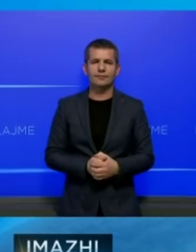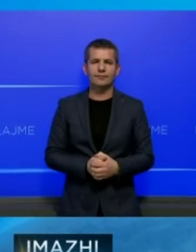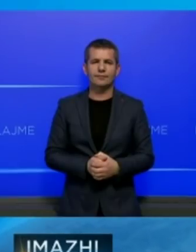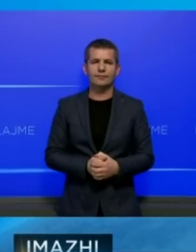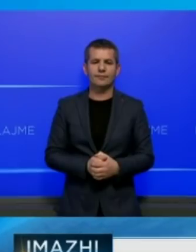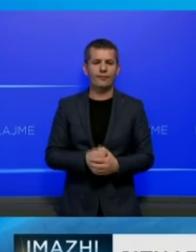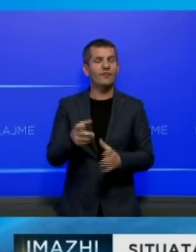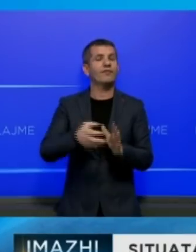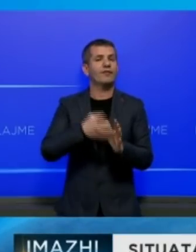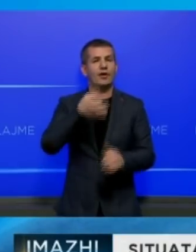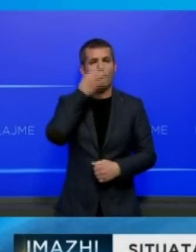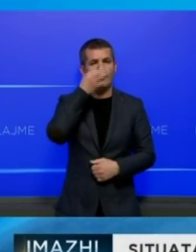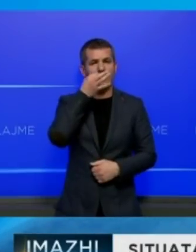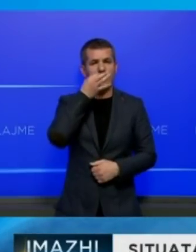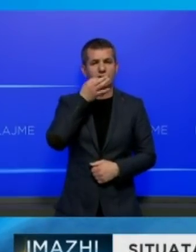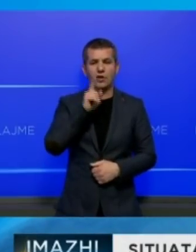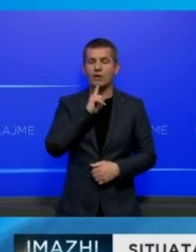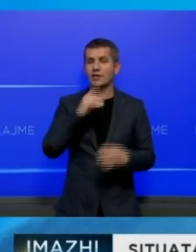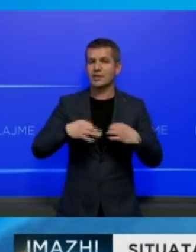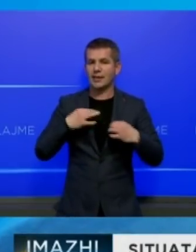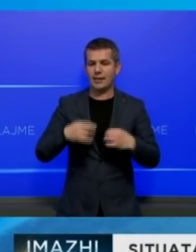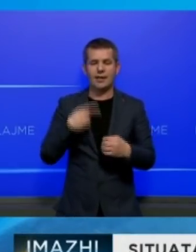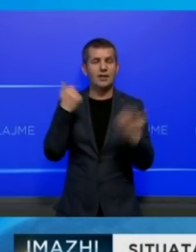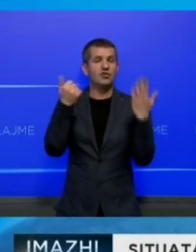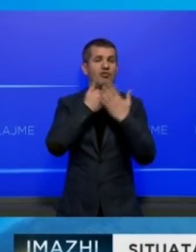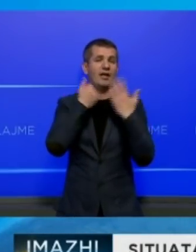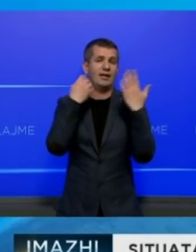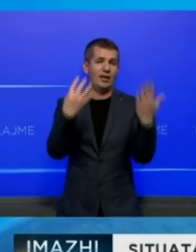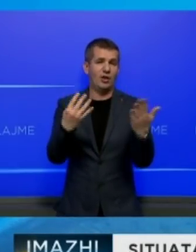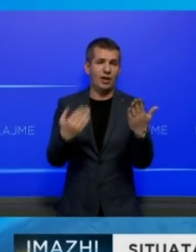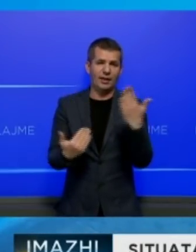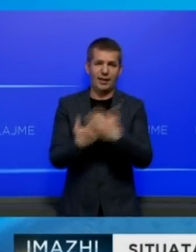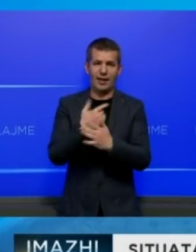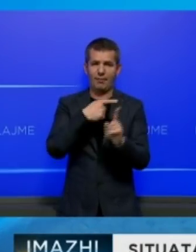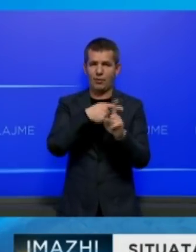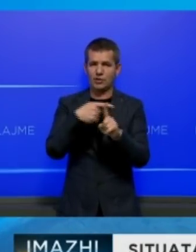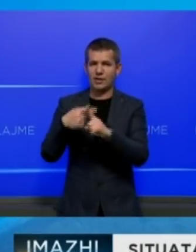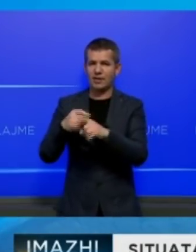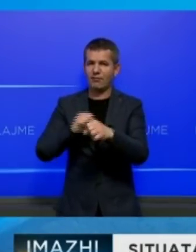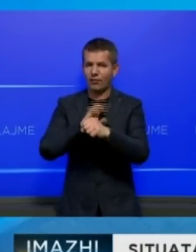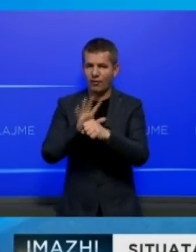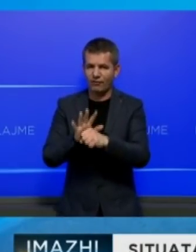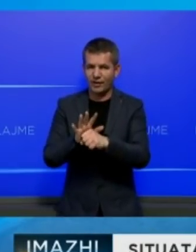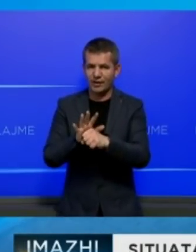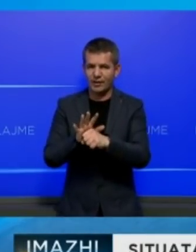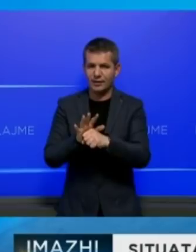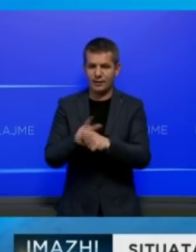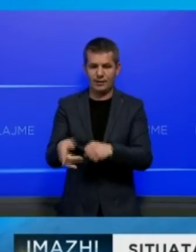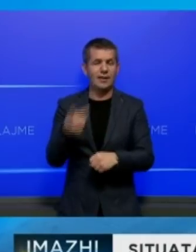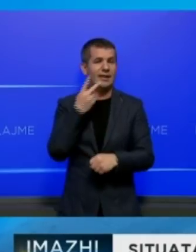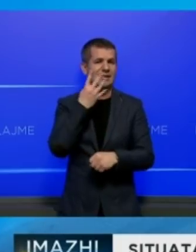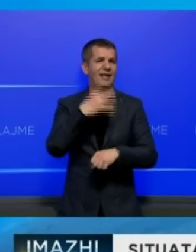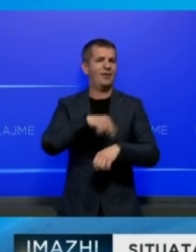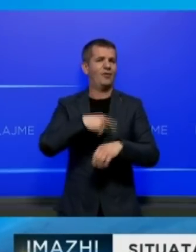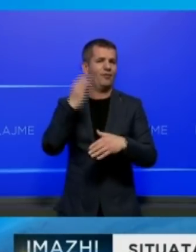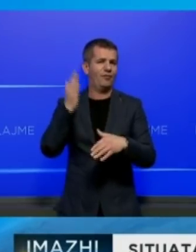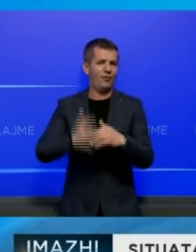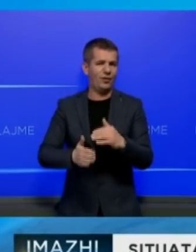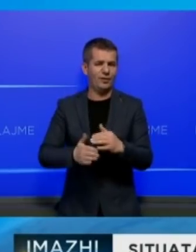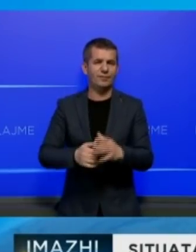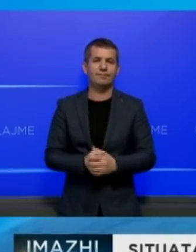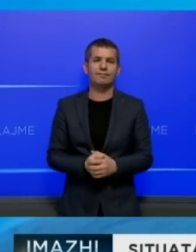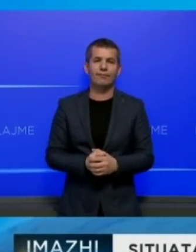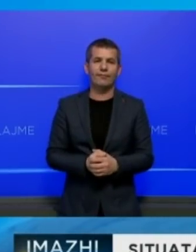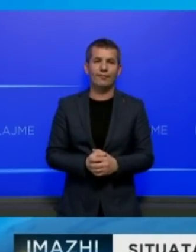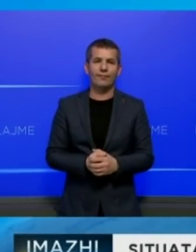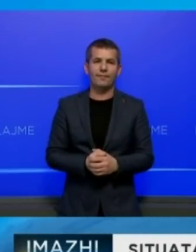Do të kaloj me informacione nga shëndetësia, 69 raste të reja me COVID-19 janë regjistruar në 24 orët e fundit në Kosovë nga